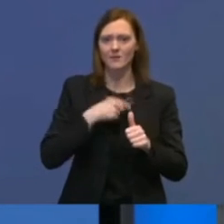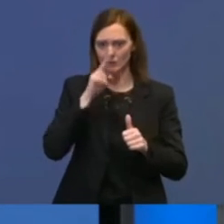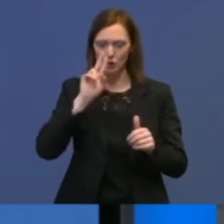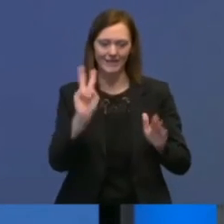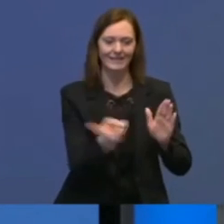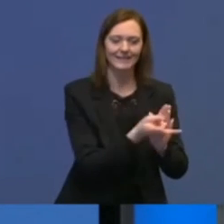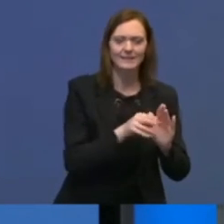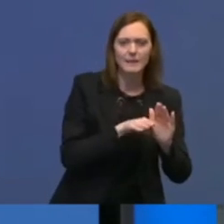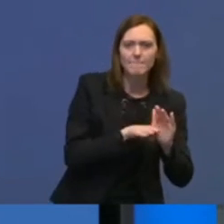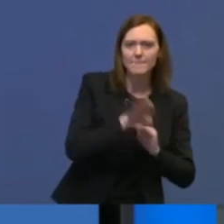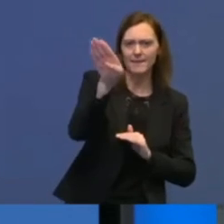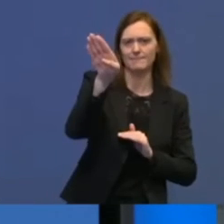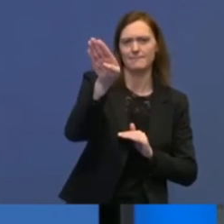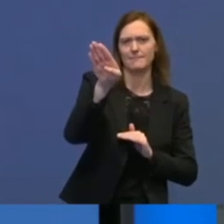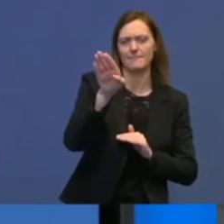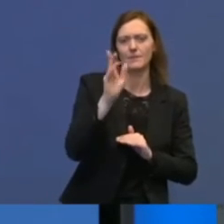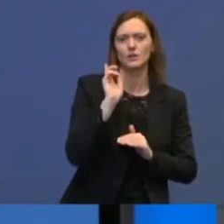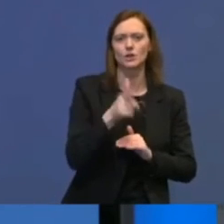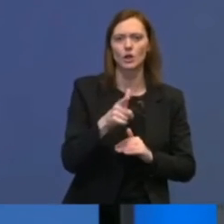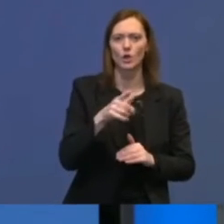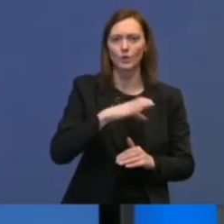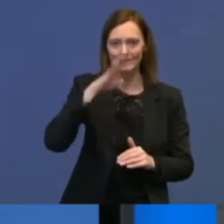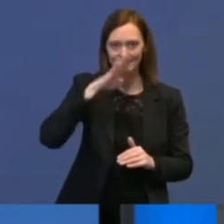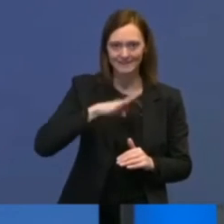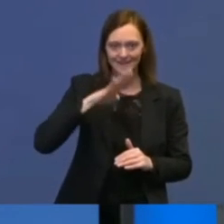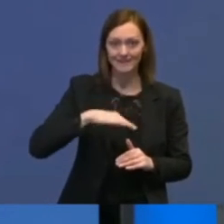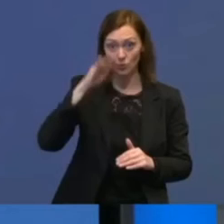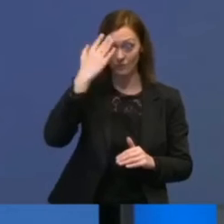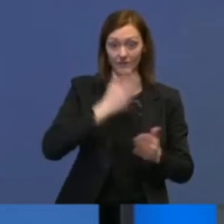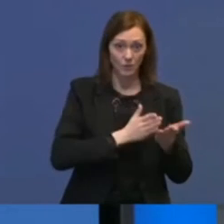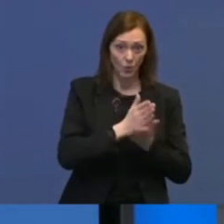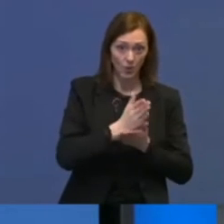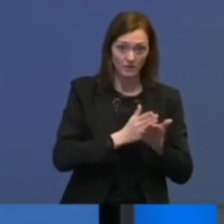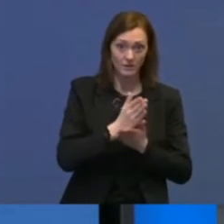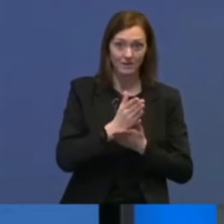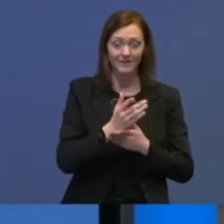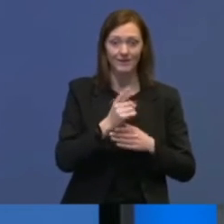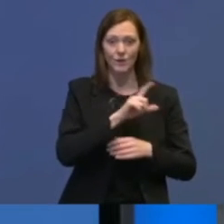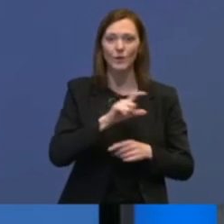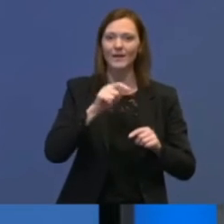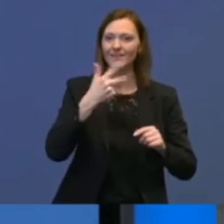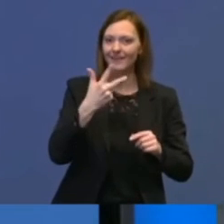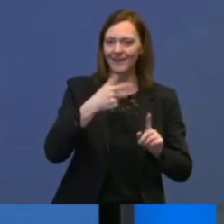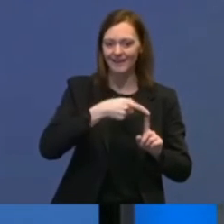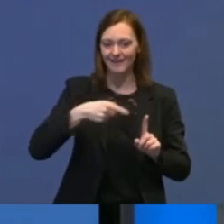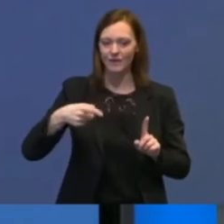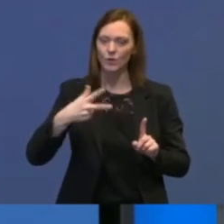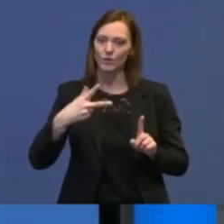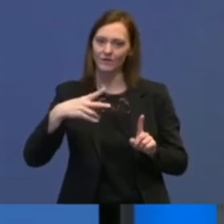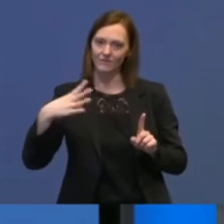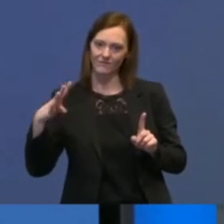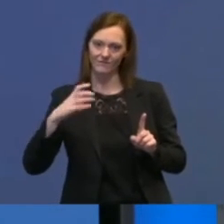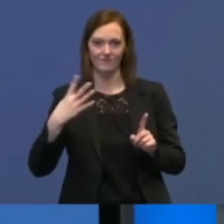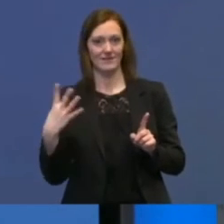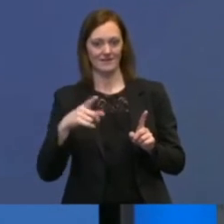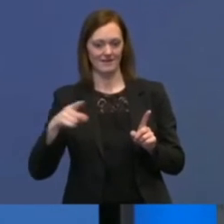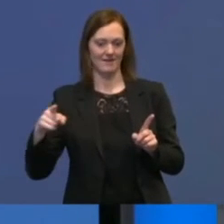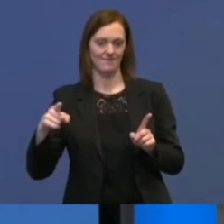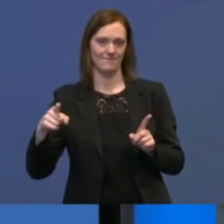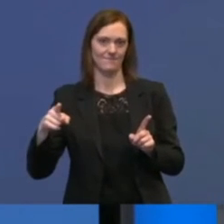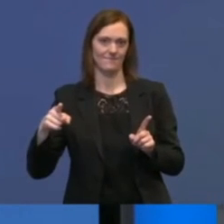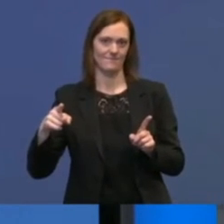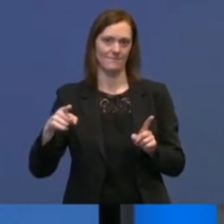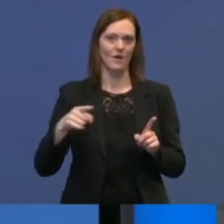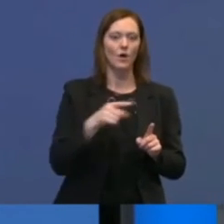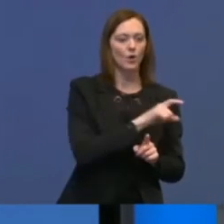ugu ini tahay kovid sagali toobane tadabadki sadihaad iya afraadi sanotkan. Kedib korod uudu soddan bqol keba